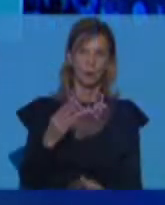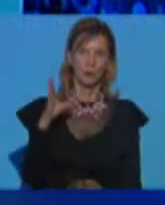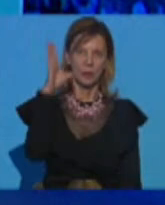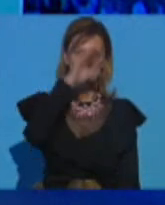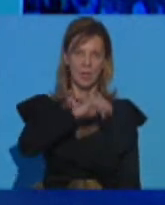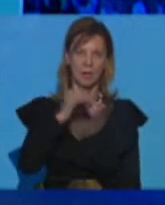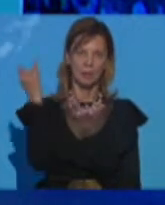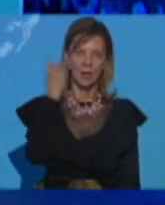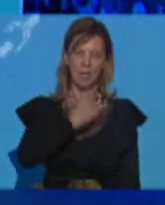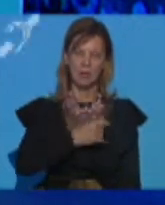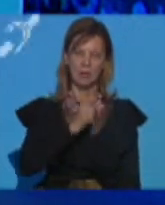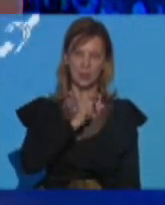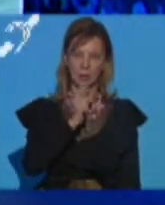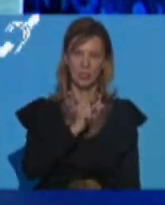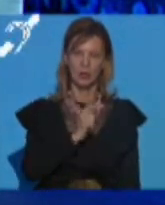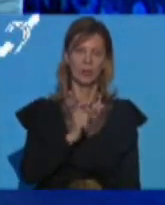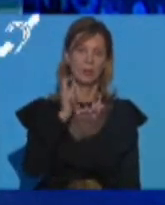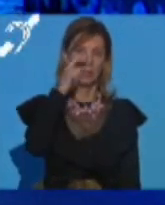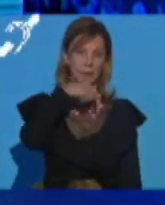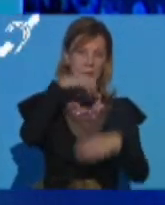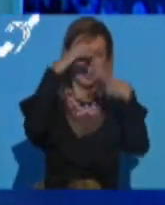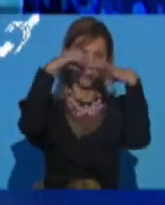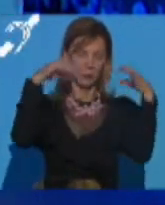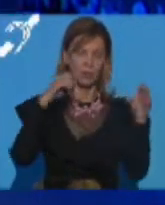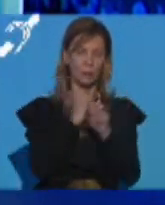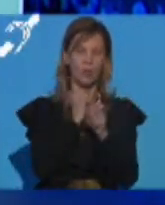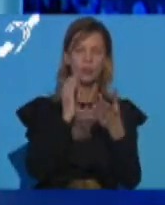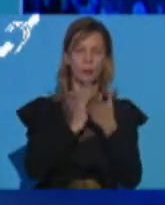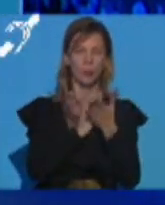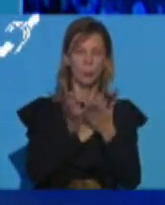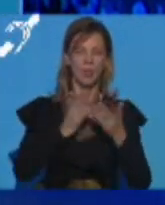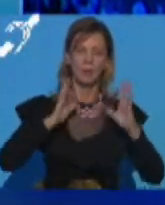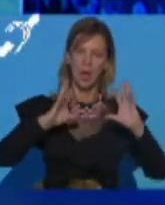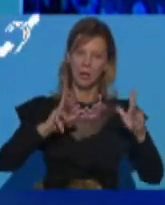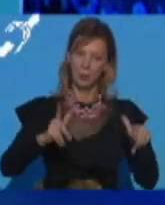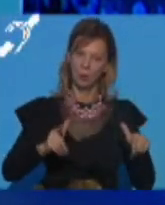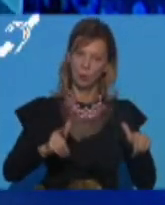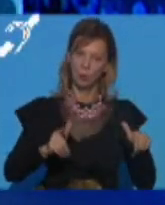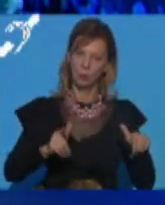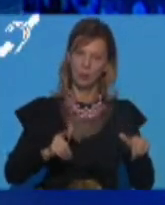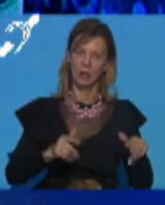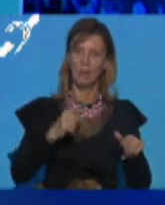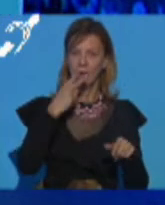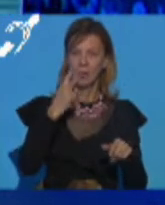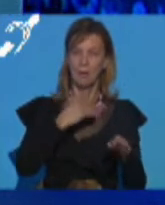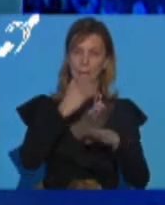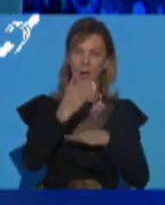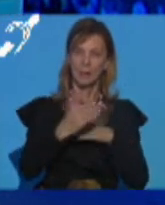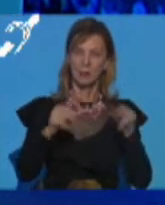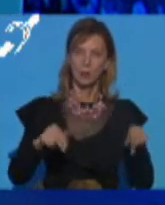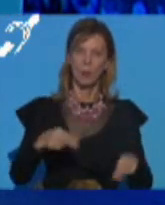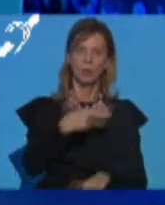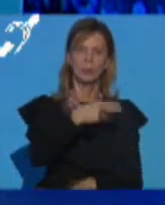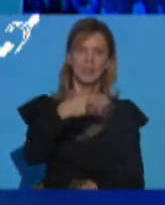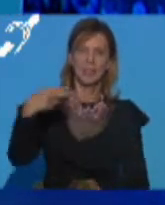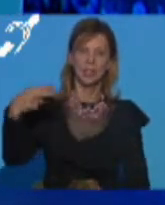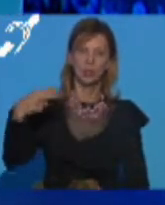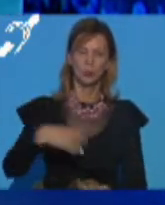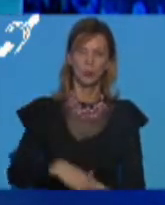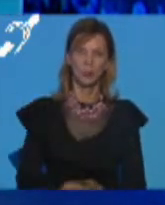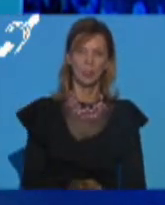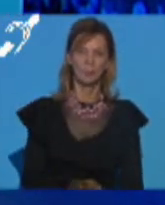Bună seara și bun găsit la Telejurnal. Lipsa precipitațiilor creează în continuare probleme agricultorilor. Detalii în Telejurnal, acum titlurile